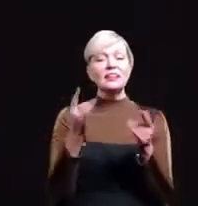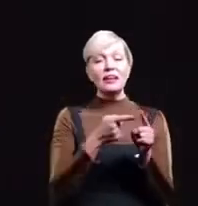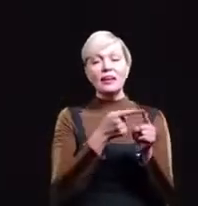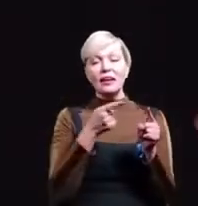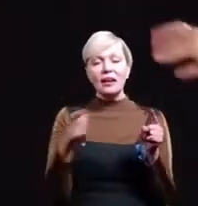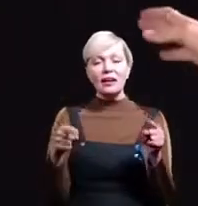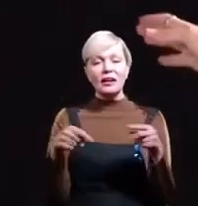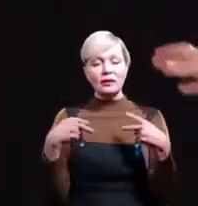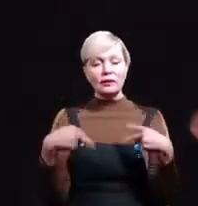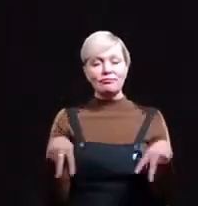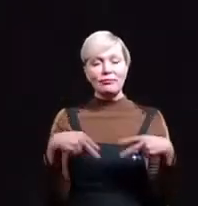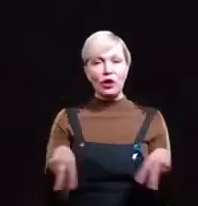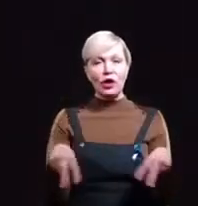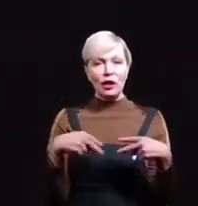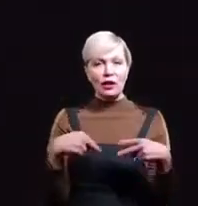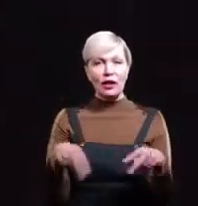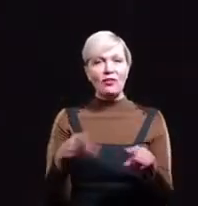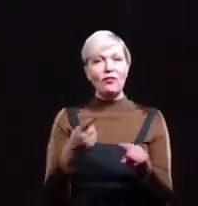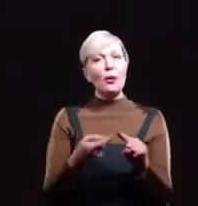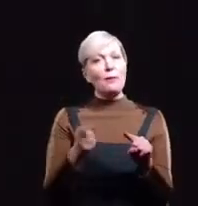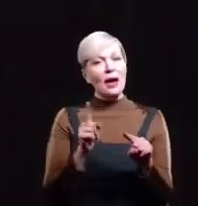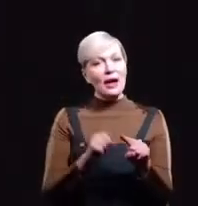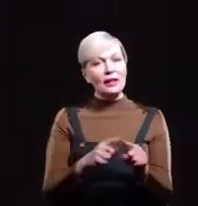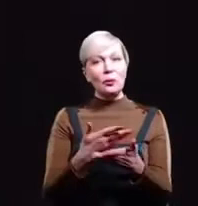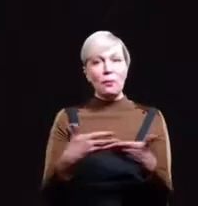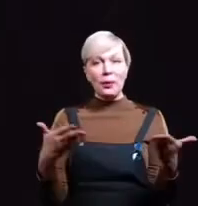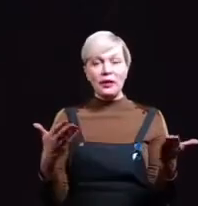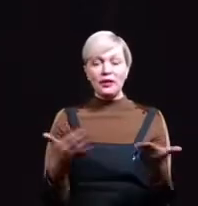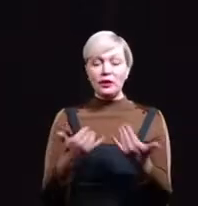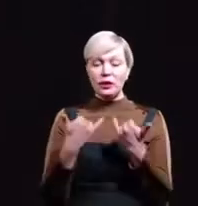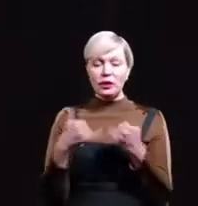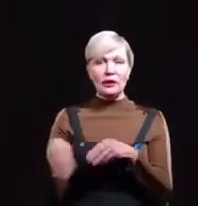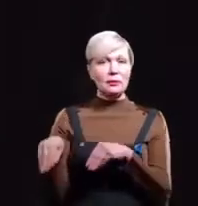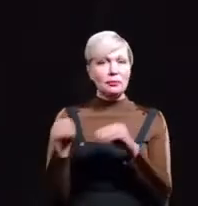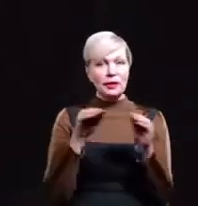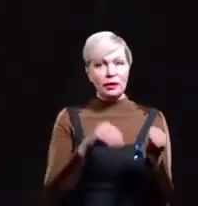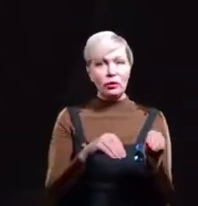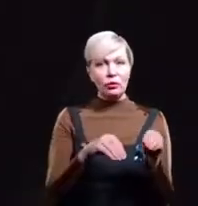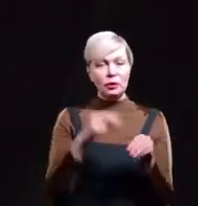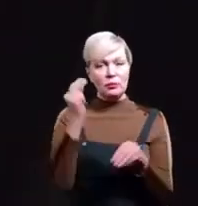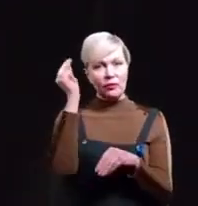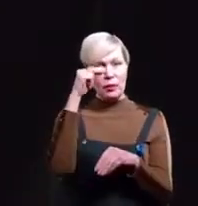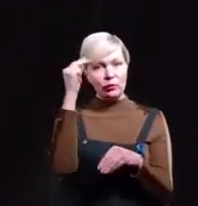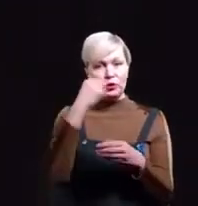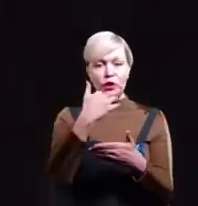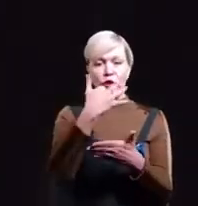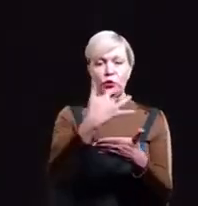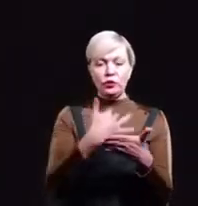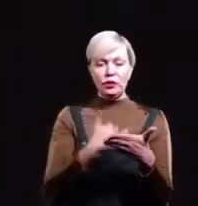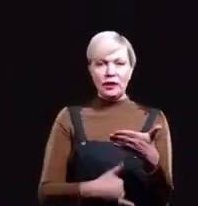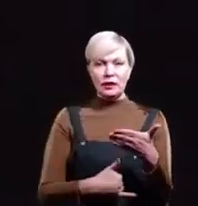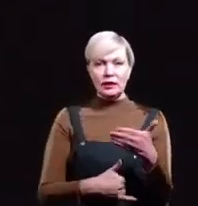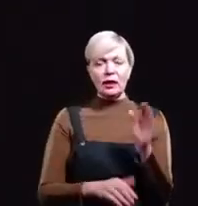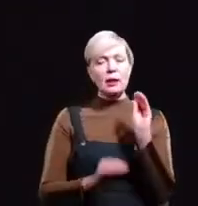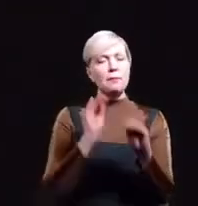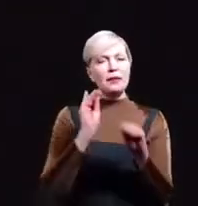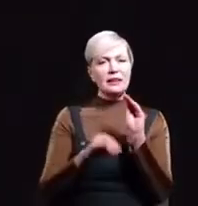да? Поэтому мы сейчас переходим к обучению текста, и дальнейшее у нас постановка номера.